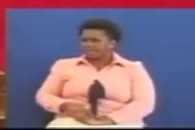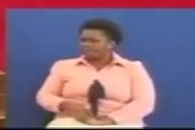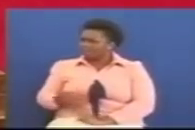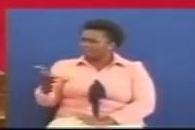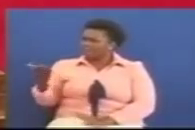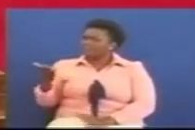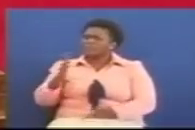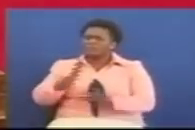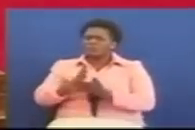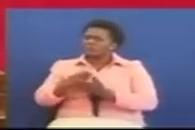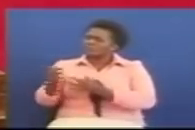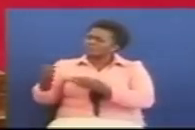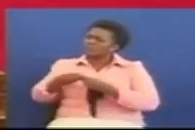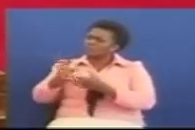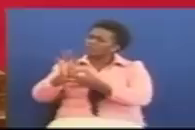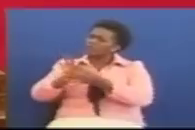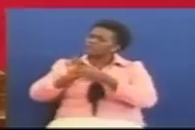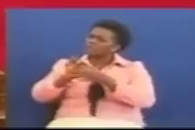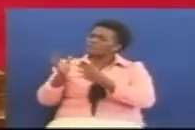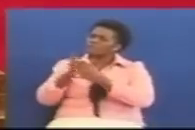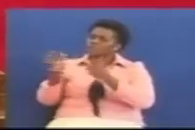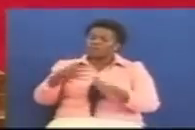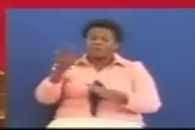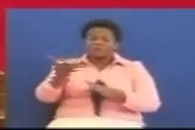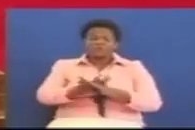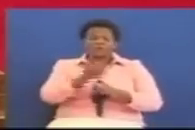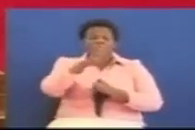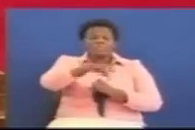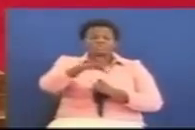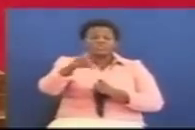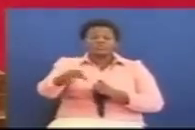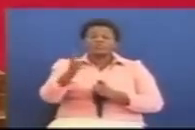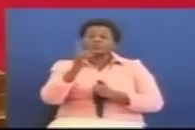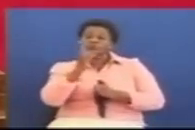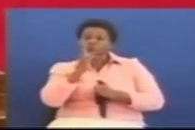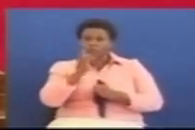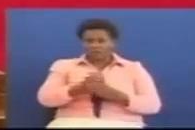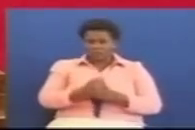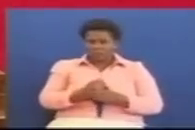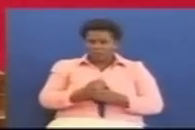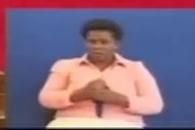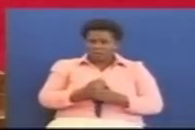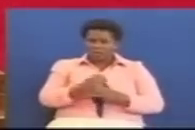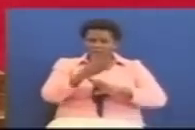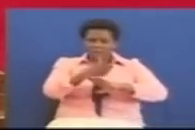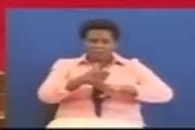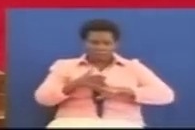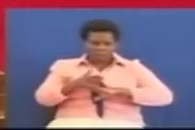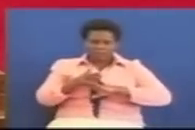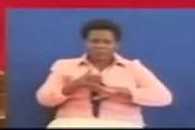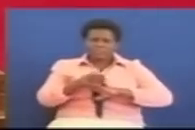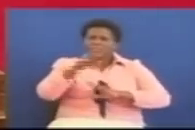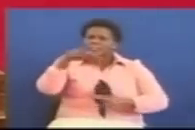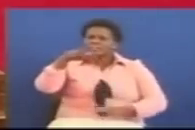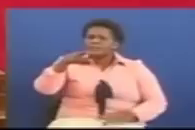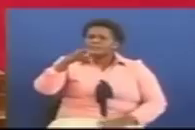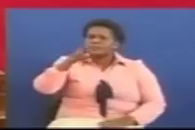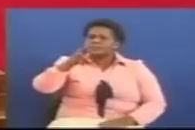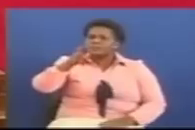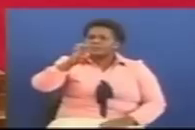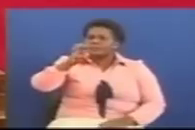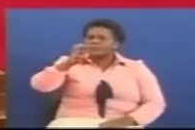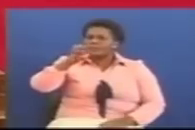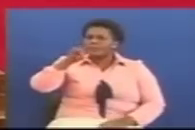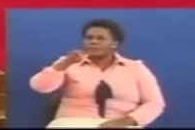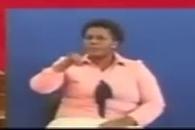alivyoshirikiana na serikali kupata soko la tumbaku kwa kampuni ya Premium Active Tanzania Limited.